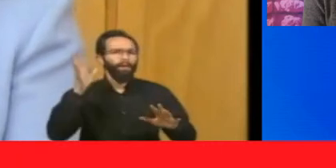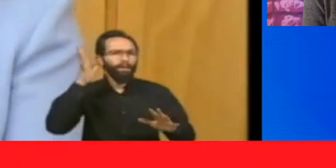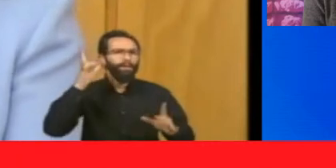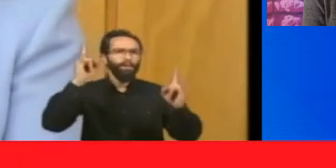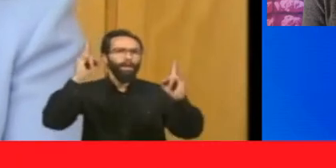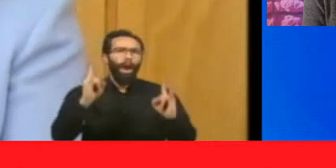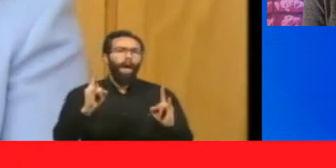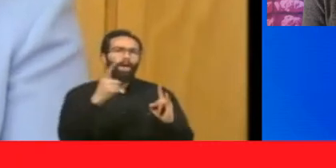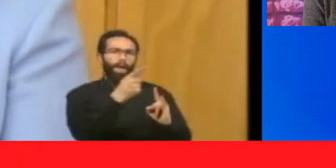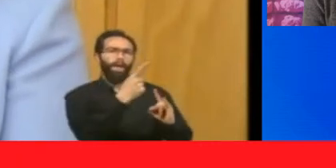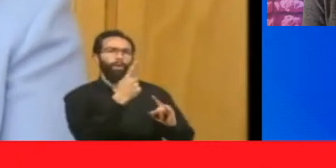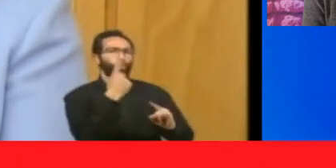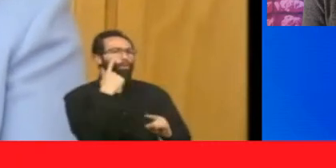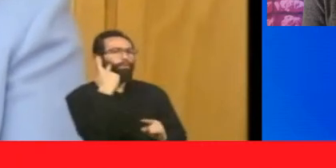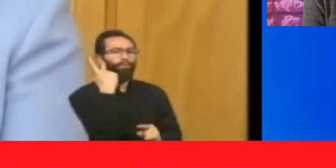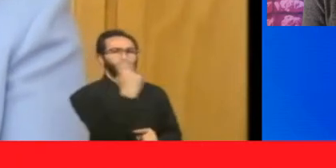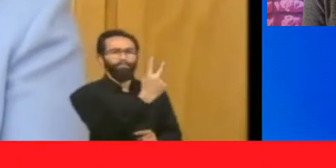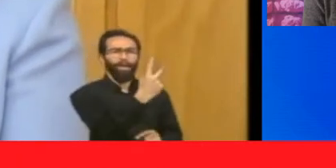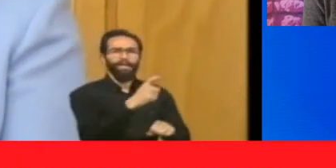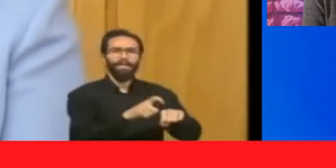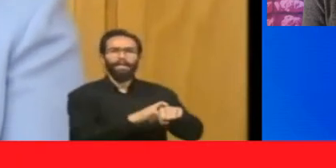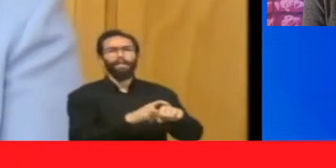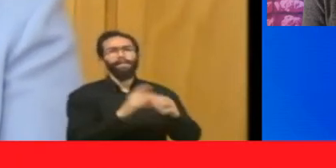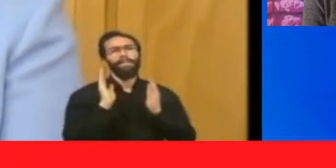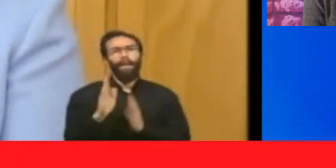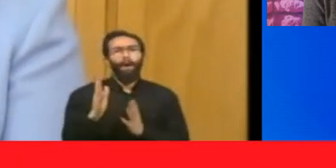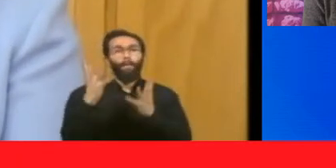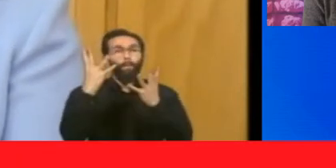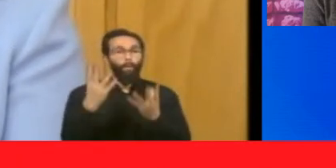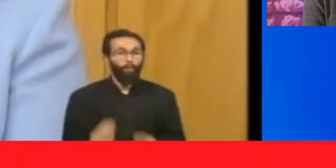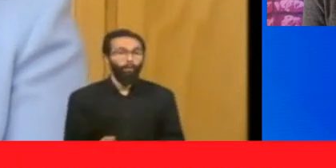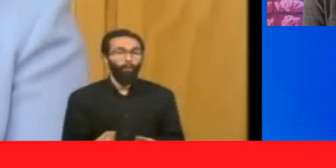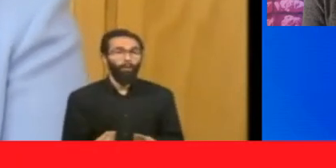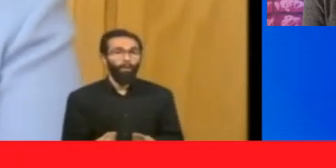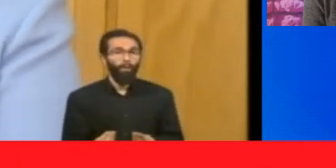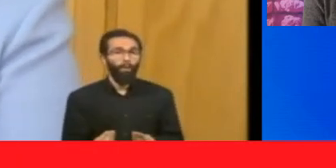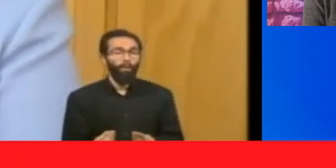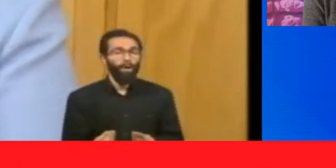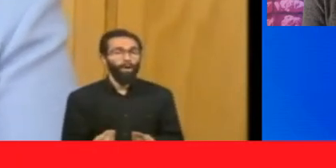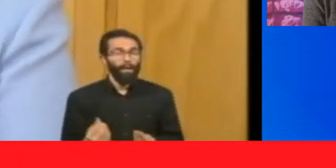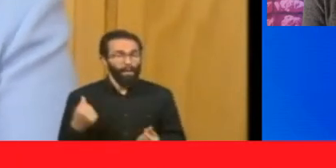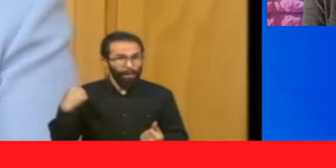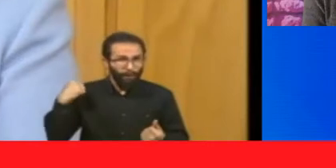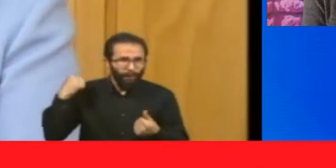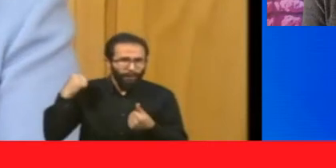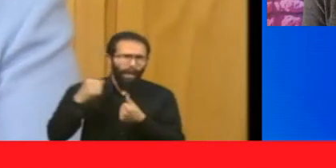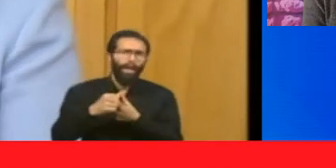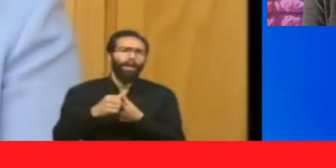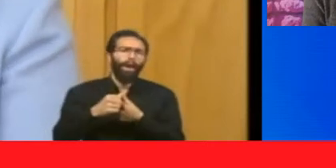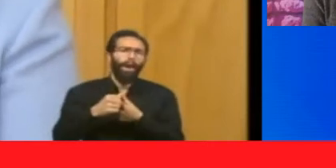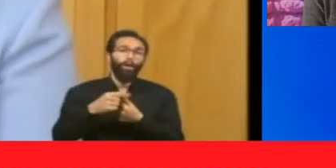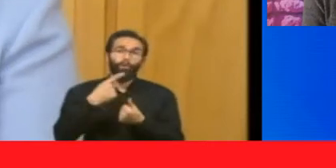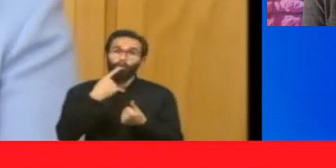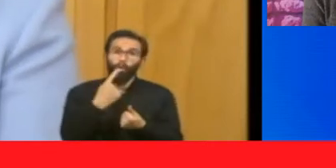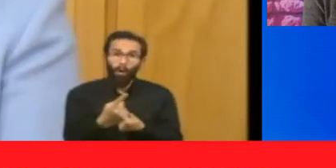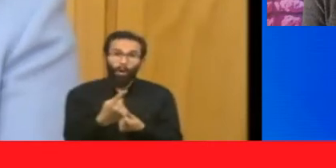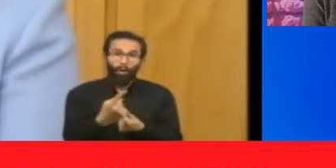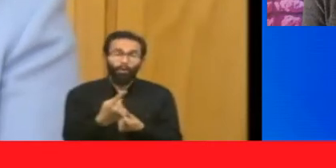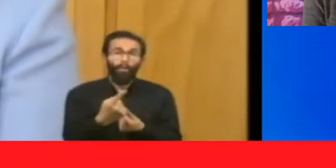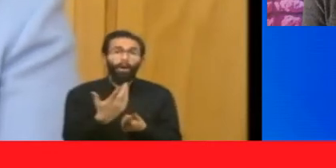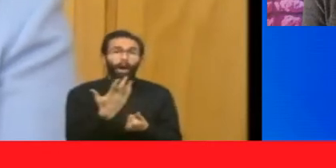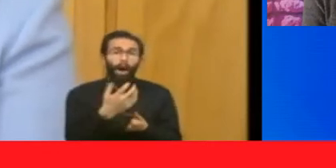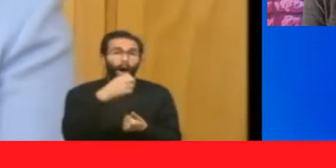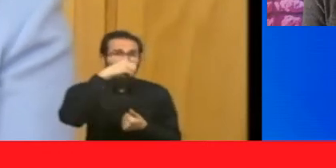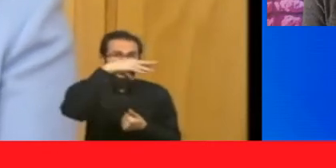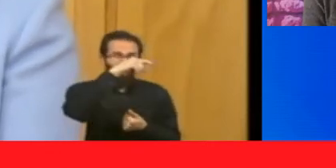büyük kriz nedenidir değerli arkadaşlar. Altını kalın çizgilerle çiziyorum. AKP-MHP